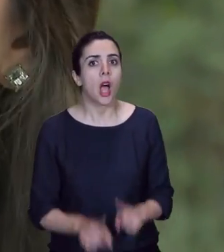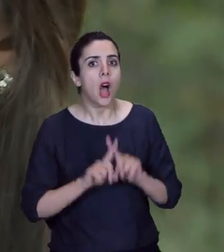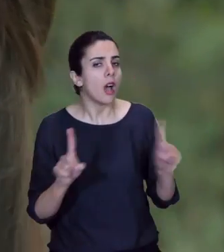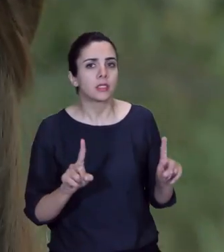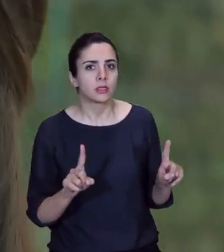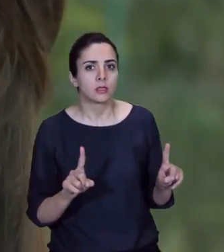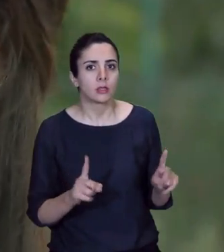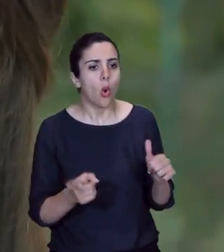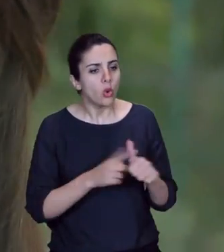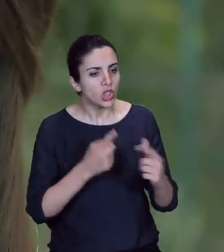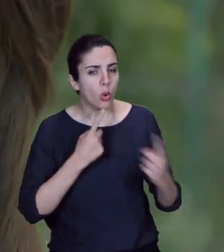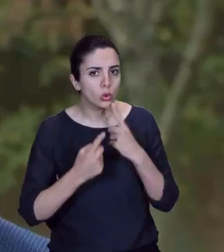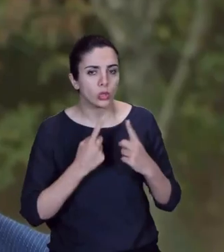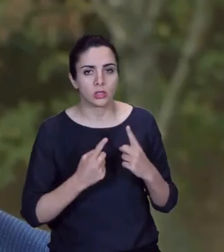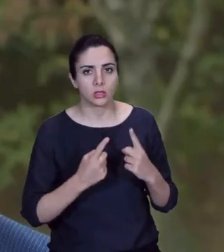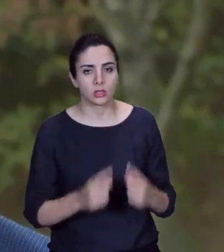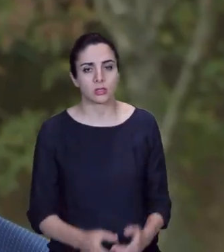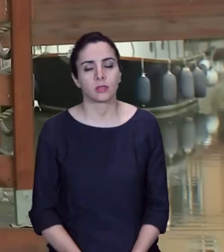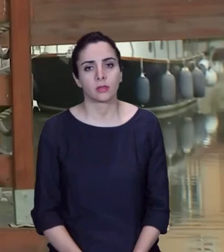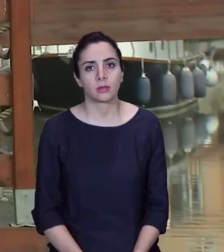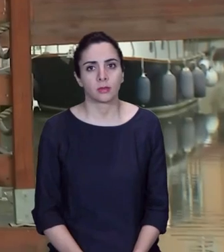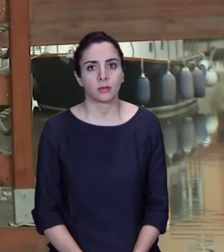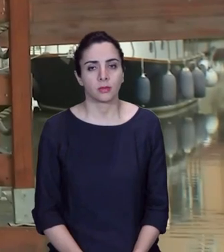Hayır. Önce konuşacağız.